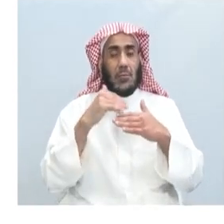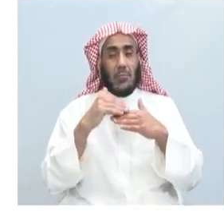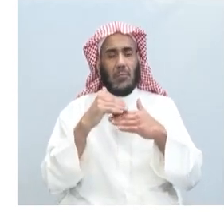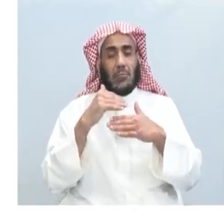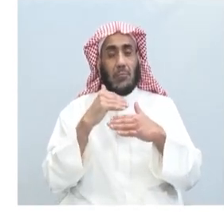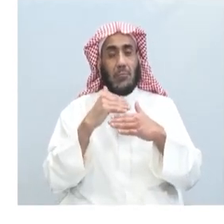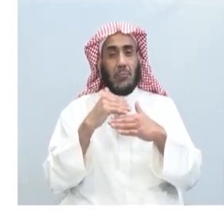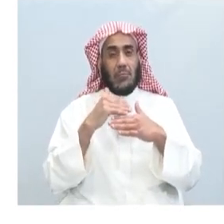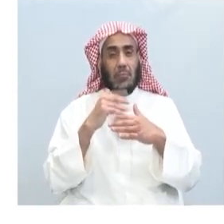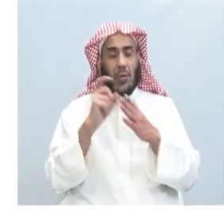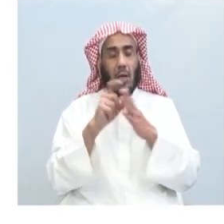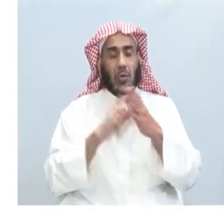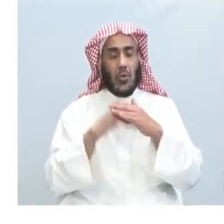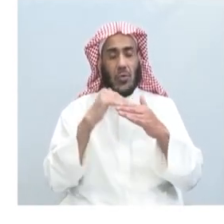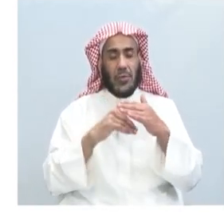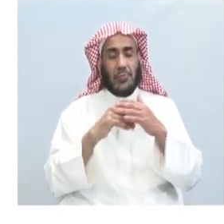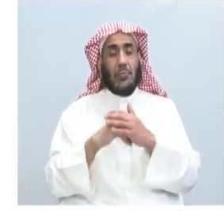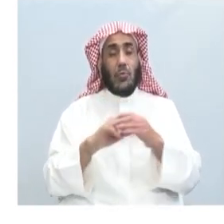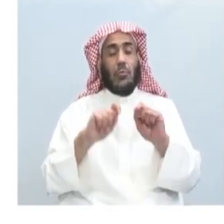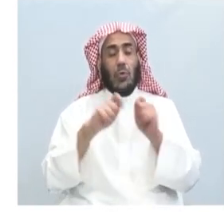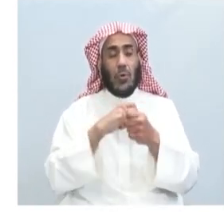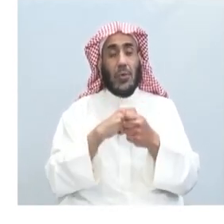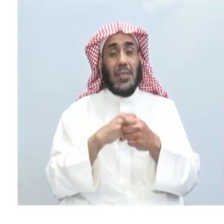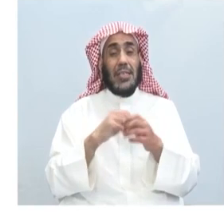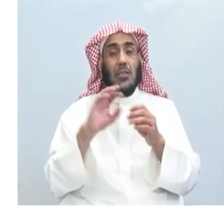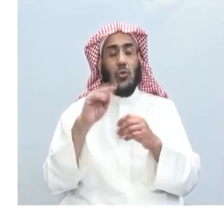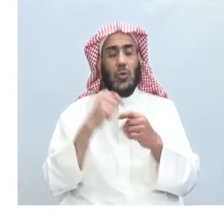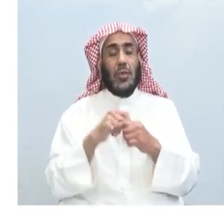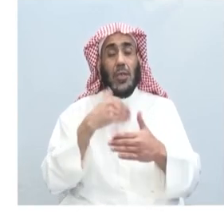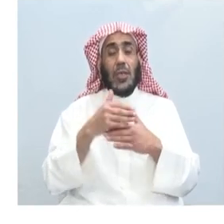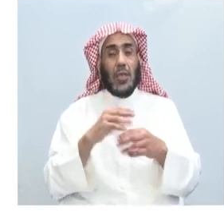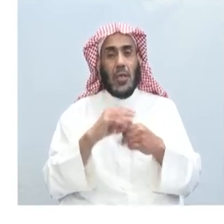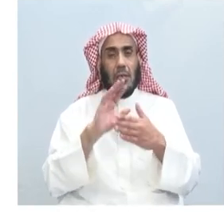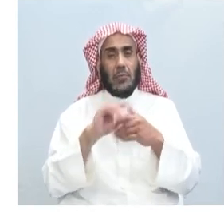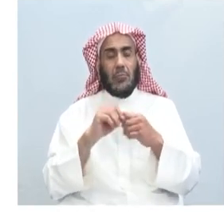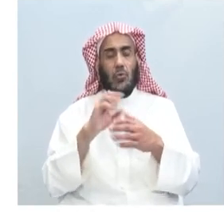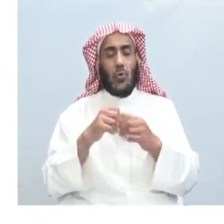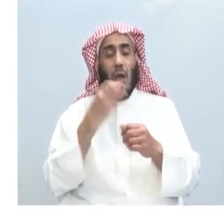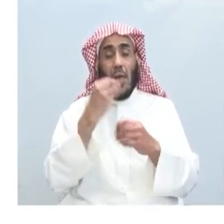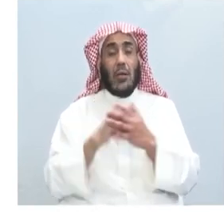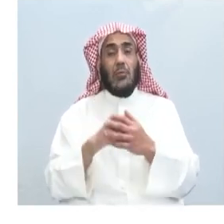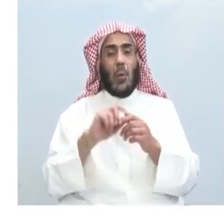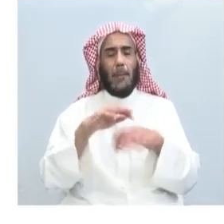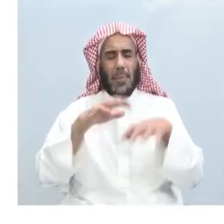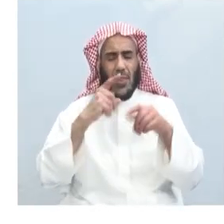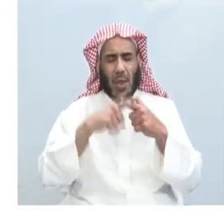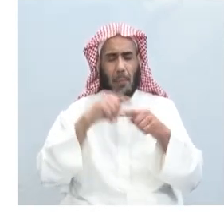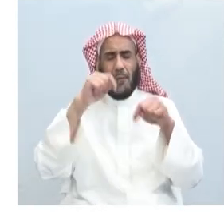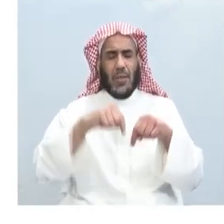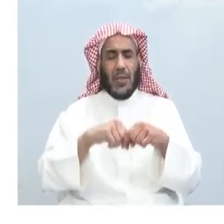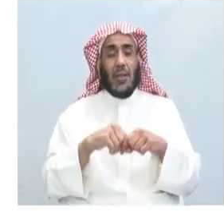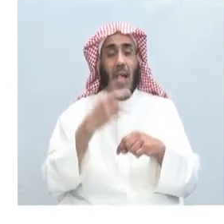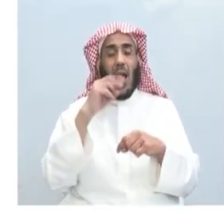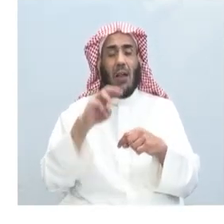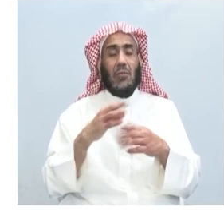عفوا القانون السفلي ثم نحول السعر الى سعر غذائي سنقوم بالضرب في 1000